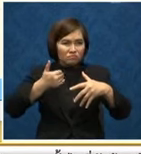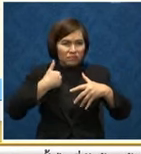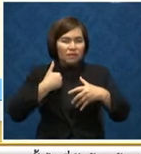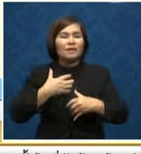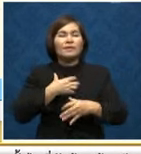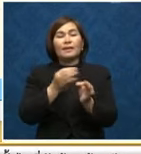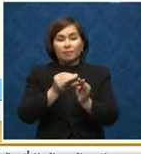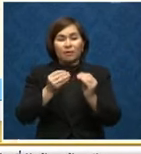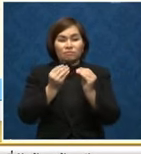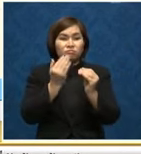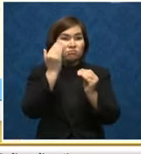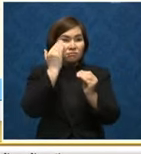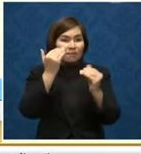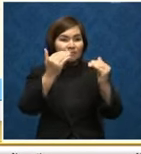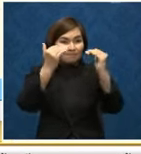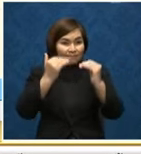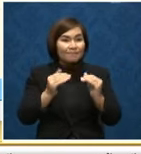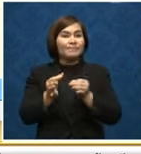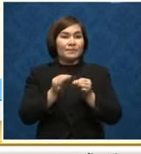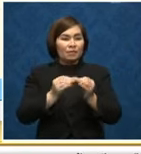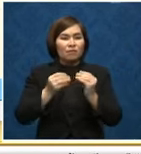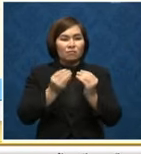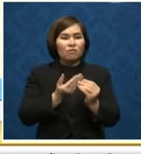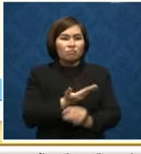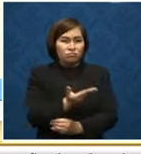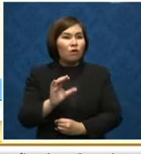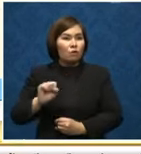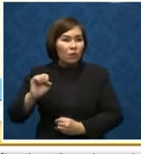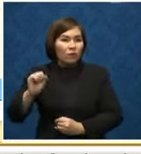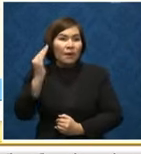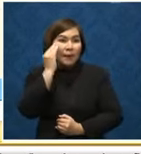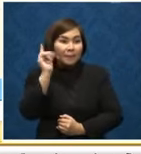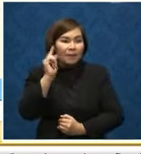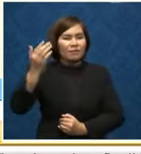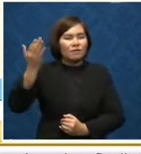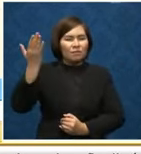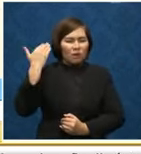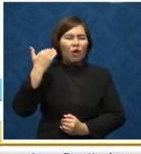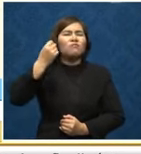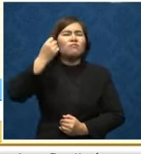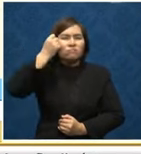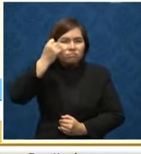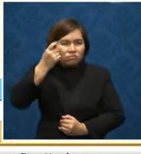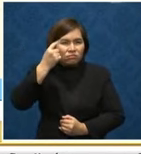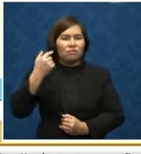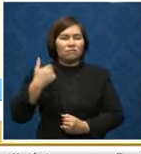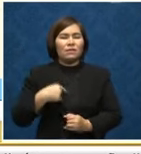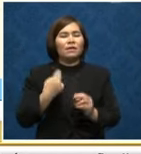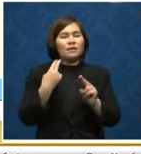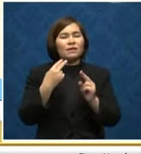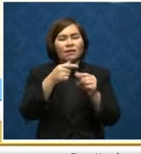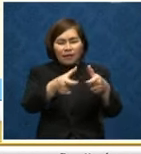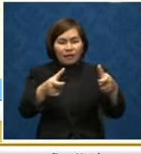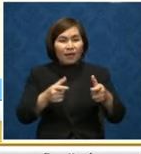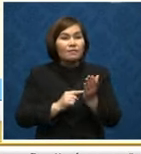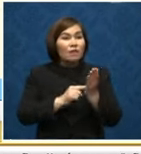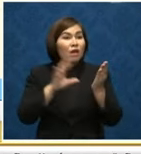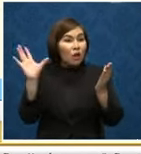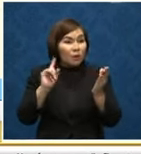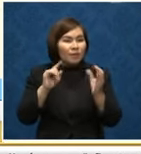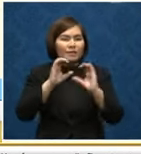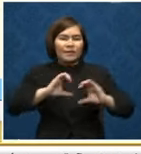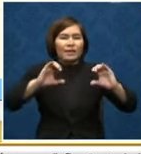สิ่งหนึ่งที่อยากจะชี้แจงครับและจำเป็นต้องอธิบายต่อเพื่อนสมาชิกในอดีตที่ผ่านมาเราเข้าใจครับว่ามีการเสนอรายงานจากหน่วยราชการ